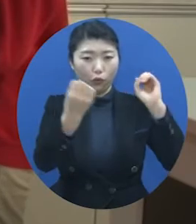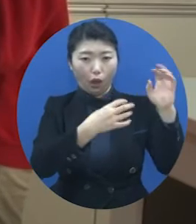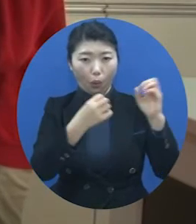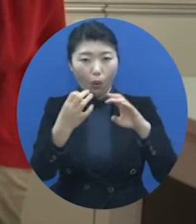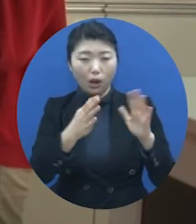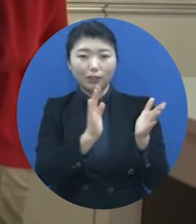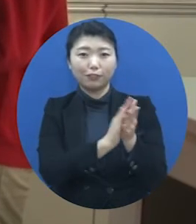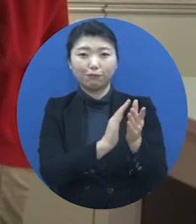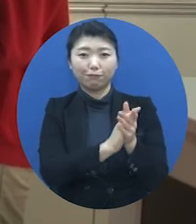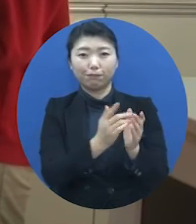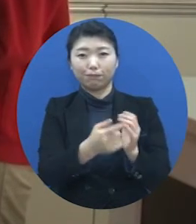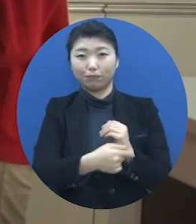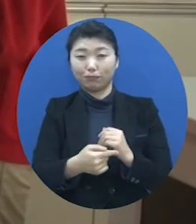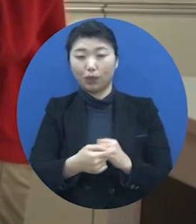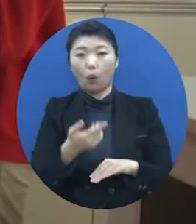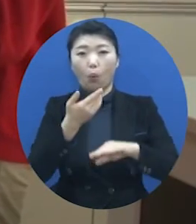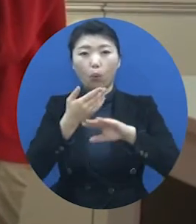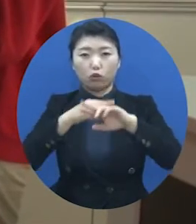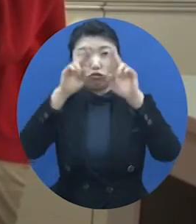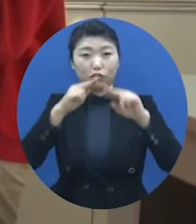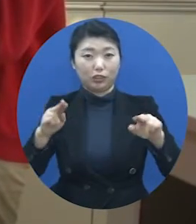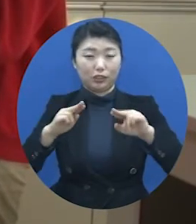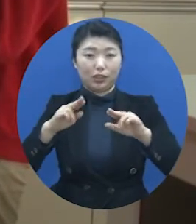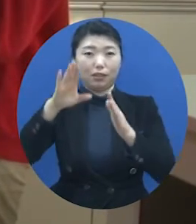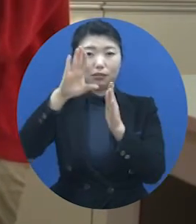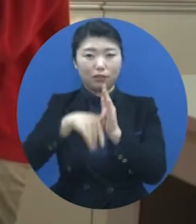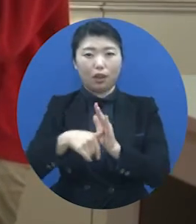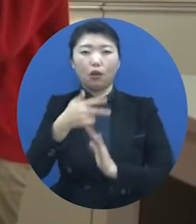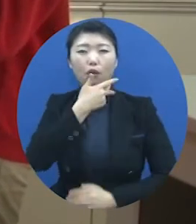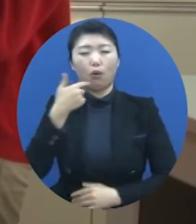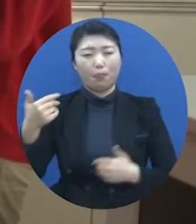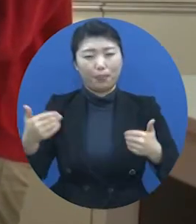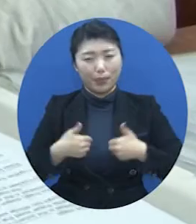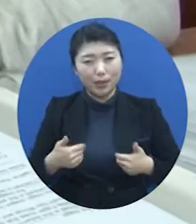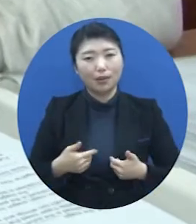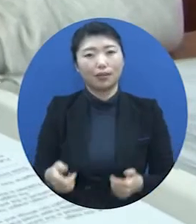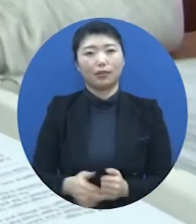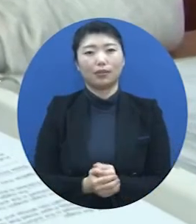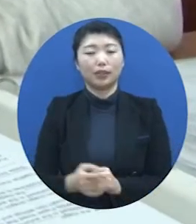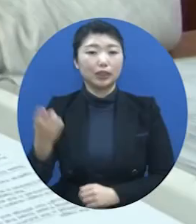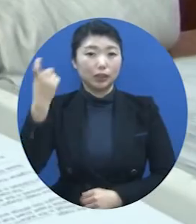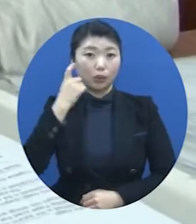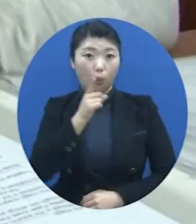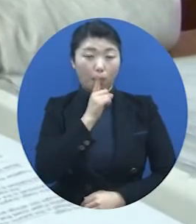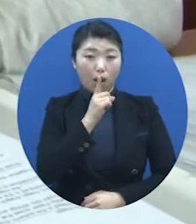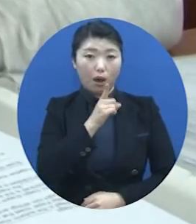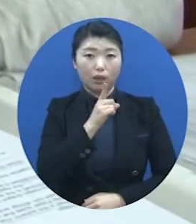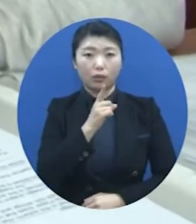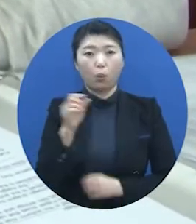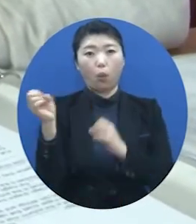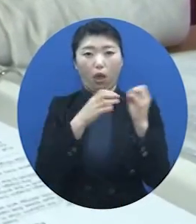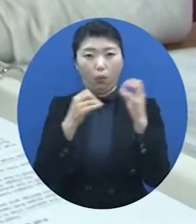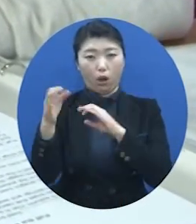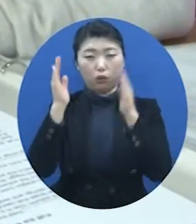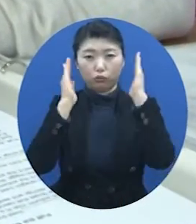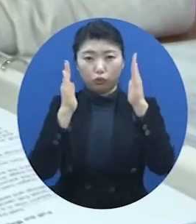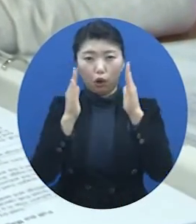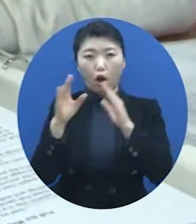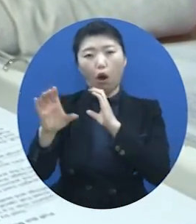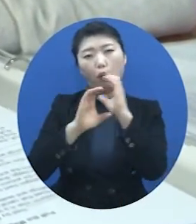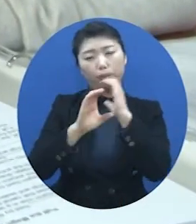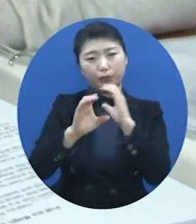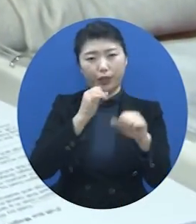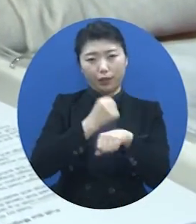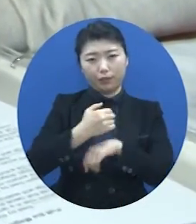대화를 나누는 친구들. 국제화 시대에 영어는 정말 필수겠죠? 듣고 말하는 영어 회화 수업을 통해